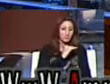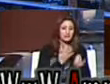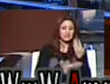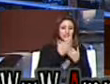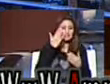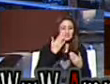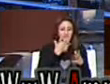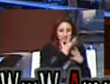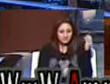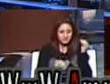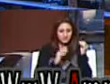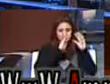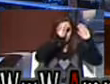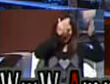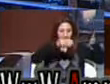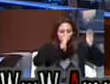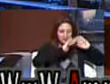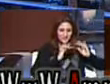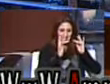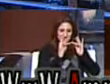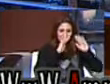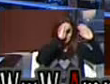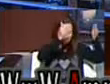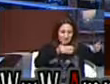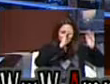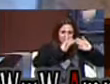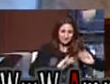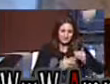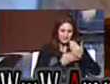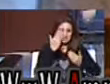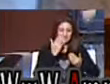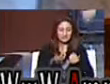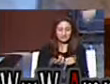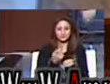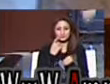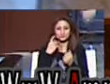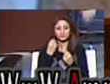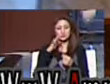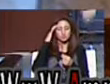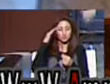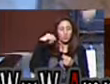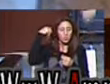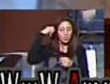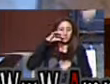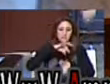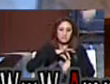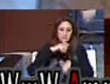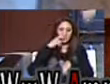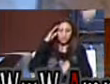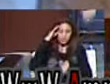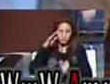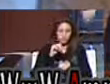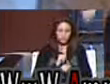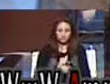الولاده ولسه اطفال صغيرين ومع ذلك لم يتاثروا. شكرا دكتور اسامه فريد وكيل وزاره الصحه بالدائريه دكتور لؤي مصطفى